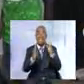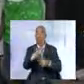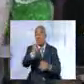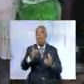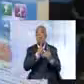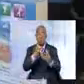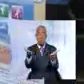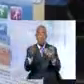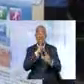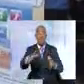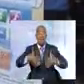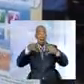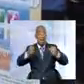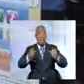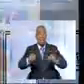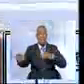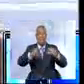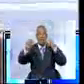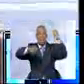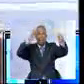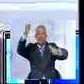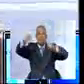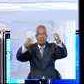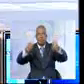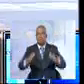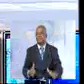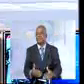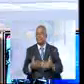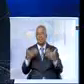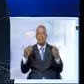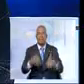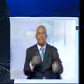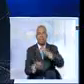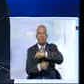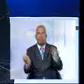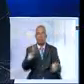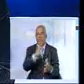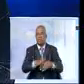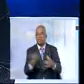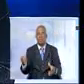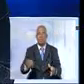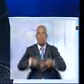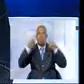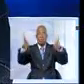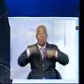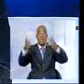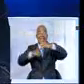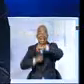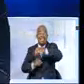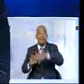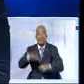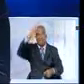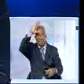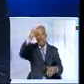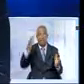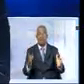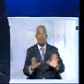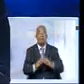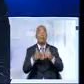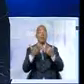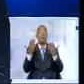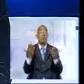facteur d'union et de solidarité. Changeons de sujet pour parler de droits de l'homme. Les mécanismes de protection des droits de